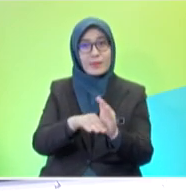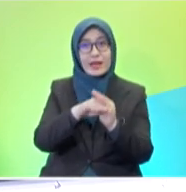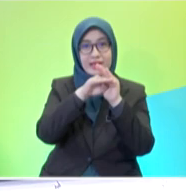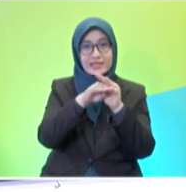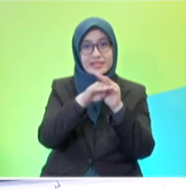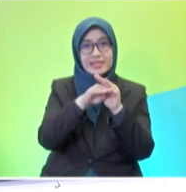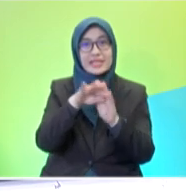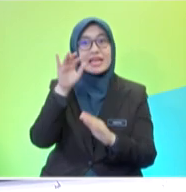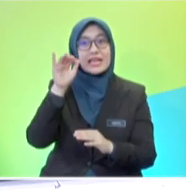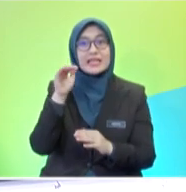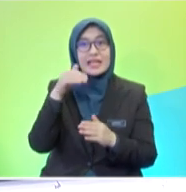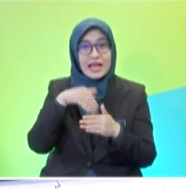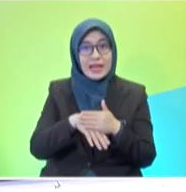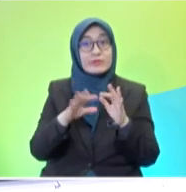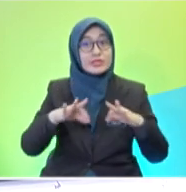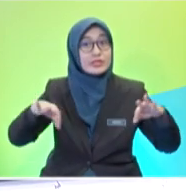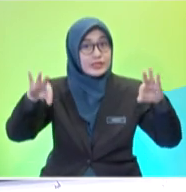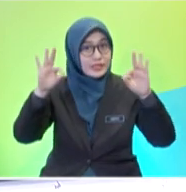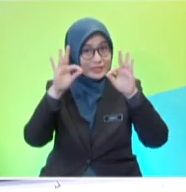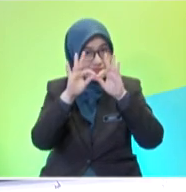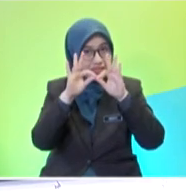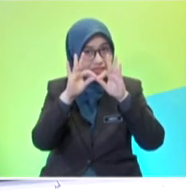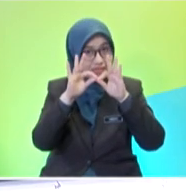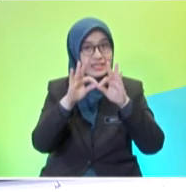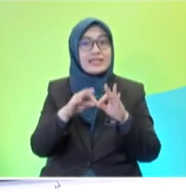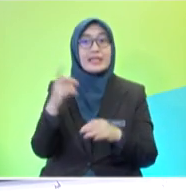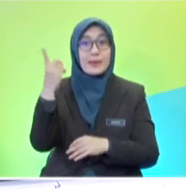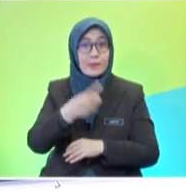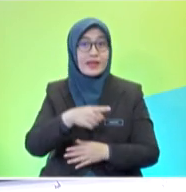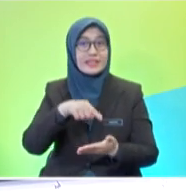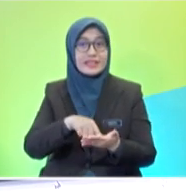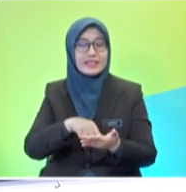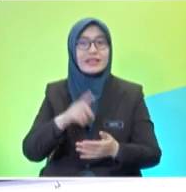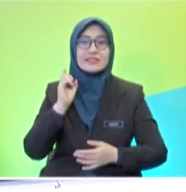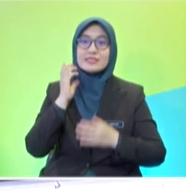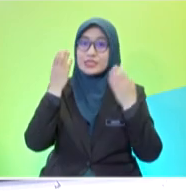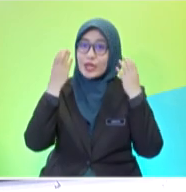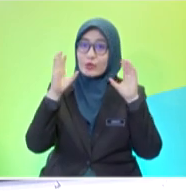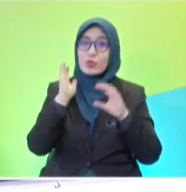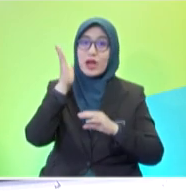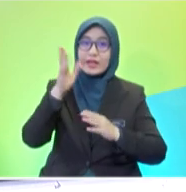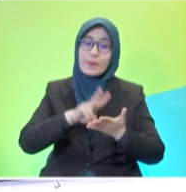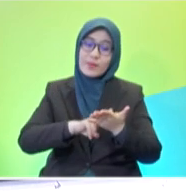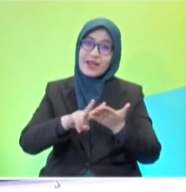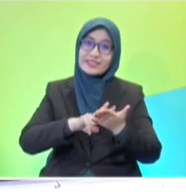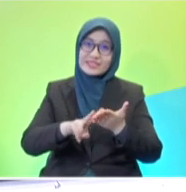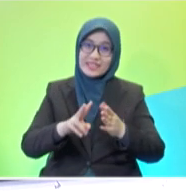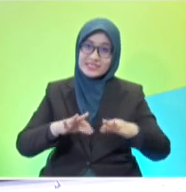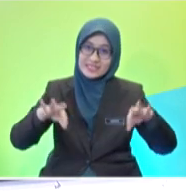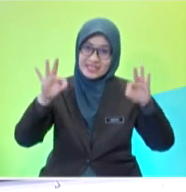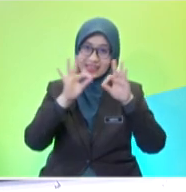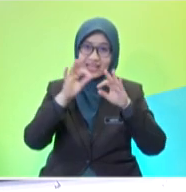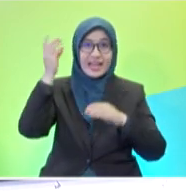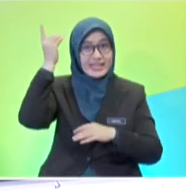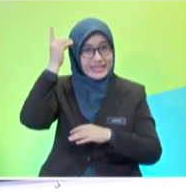hadapan ini jadi Ceko akan Bacakan cerita situasinya dan dia akan buat operasi